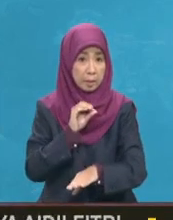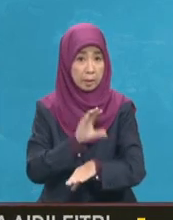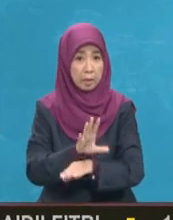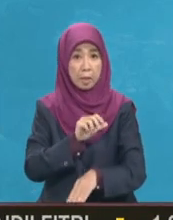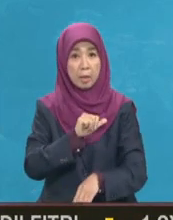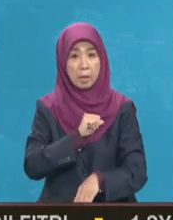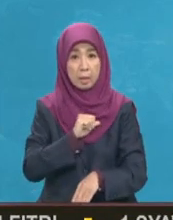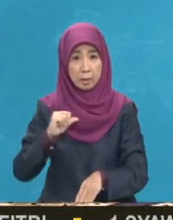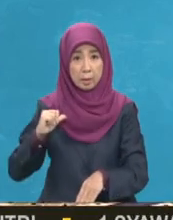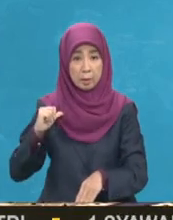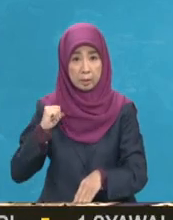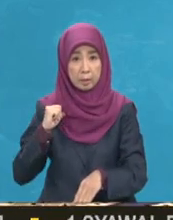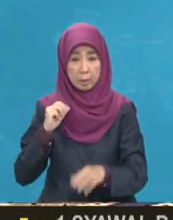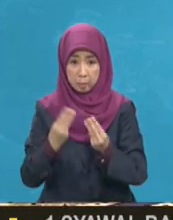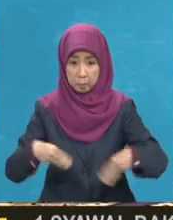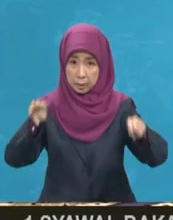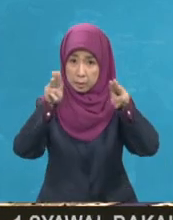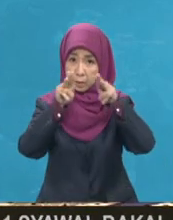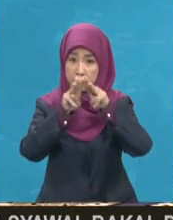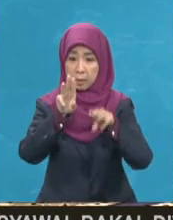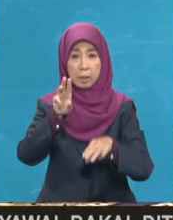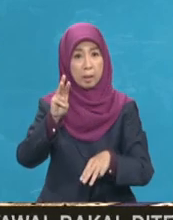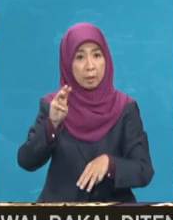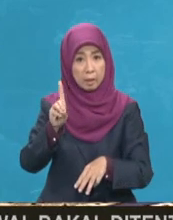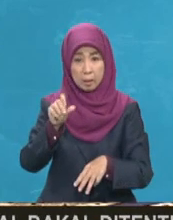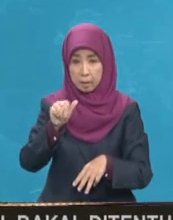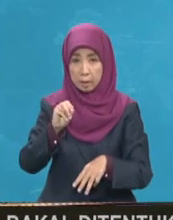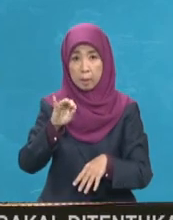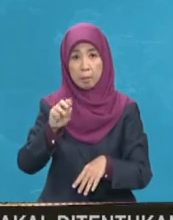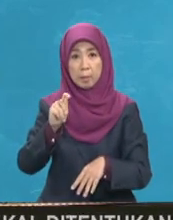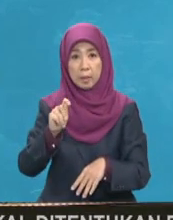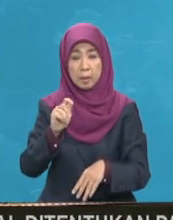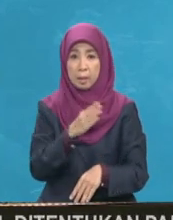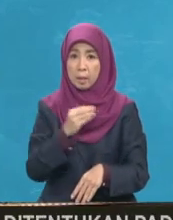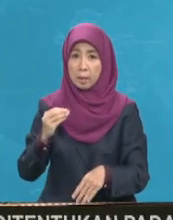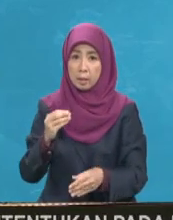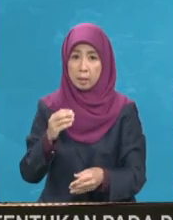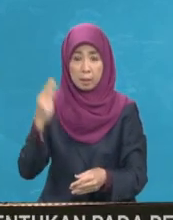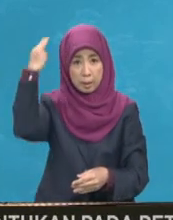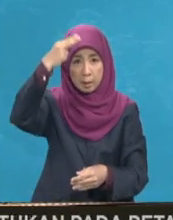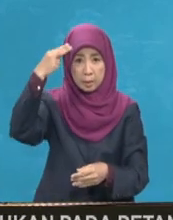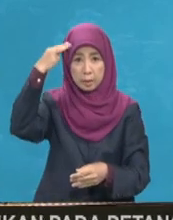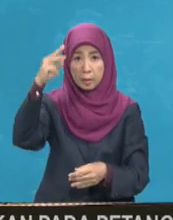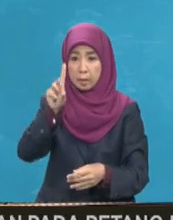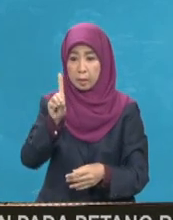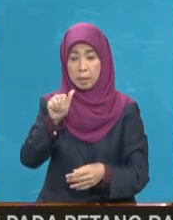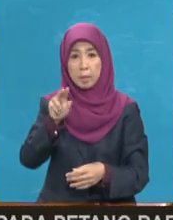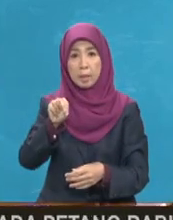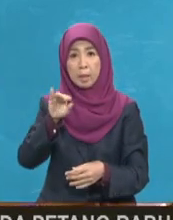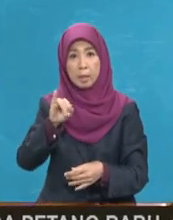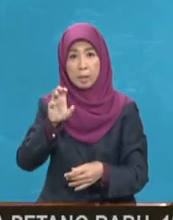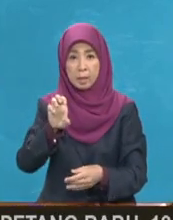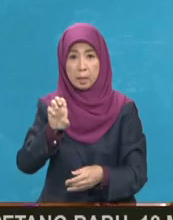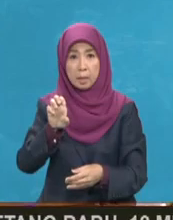jawatankuasa masjid Driyorejo istri pengiran anak Damin Danau Haji Zaini bin Haji Abdullah pegawai istinbath kanan